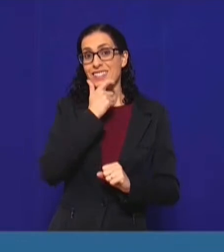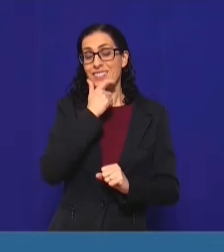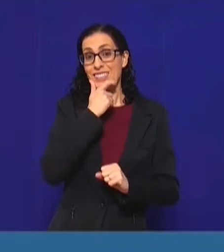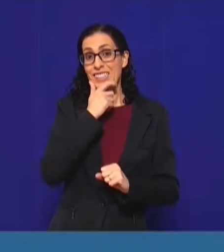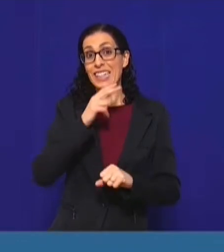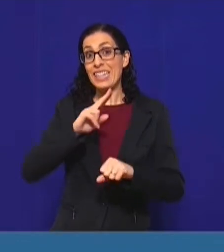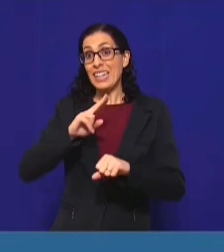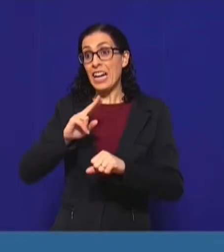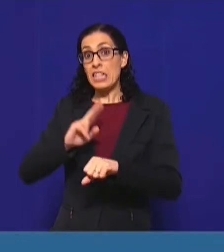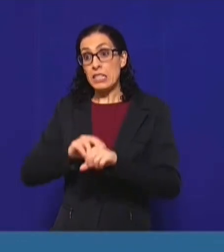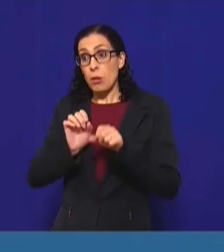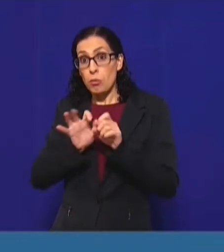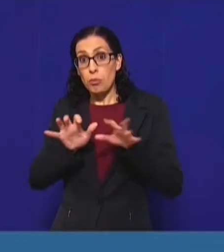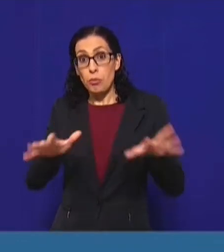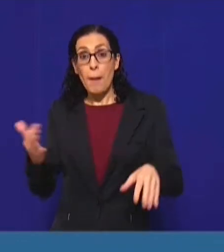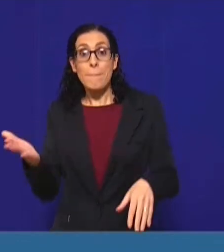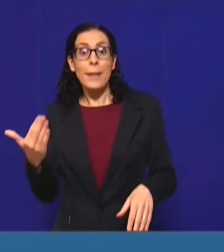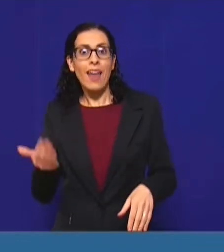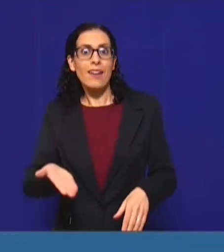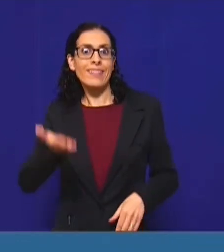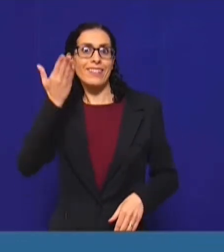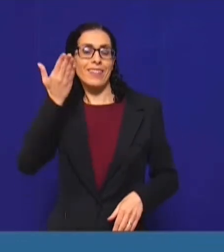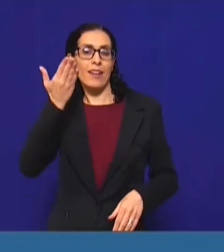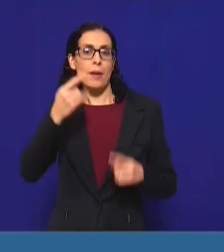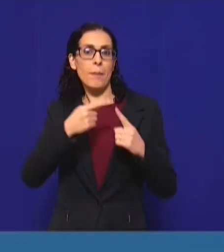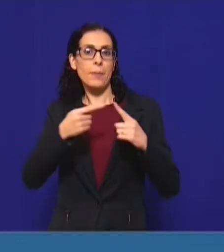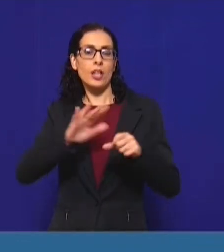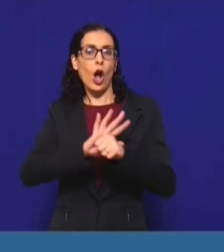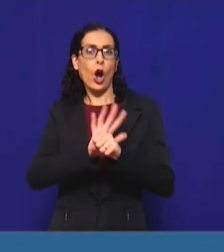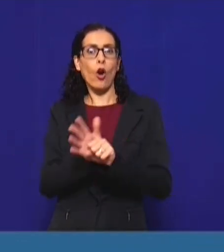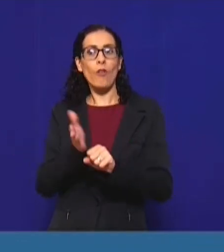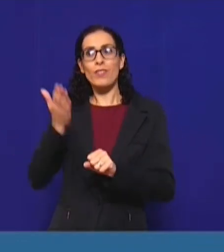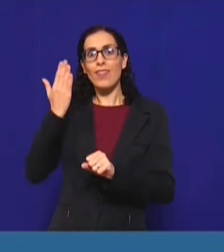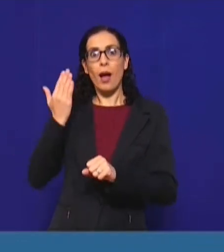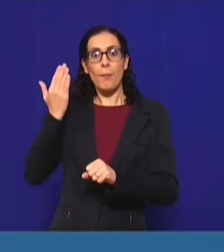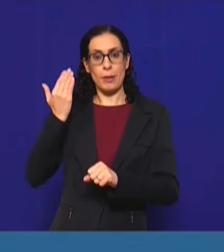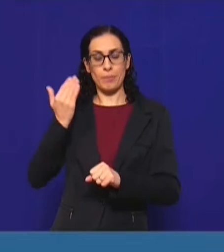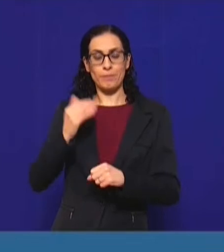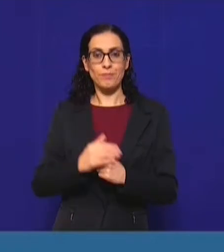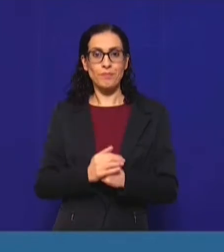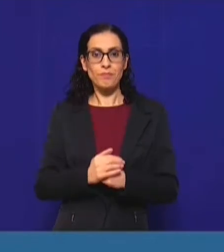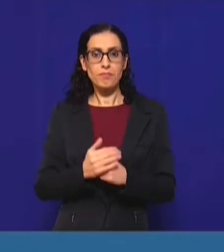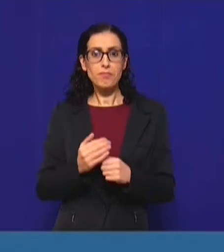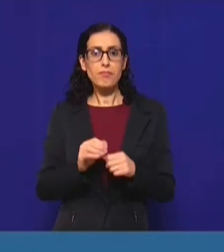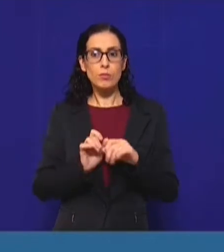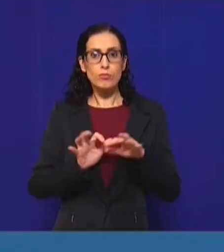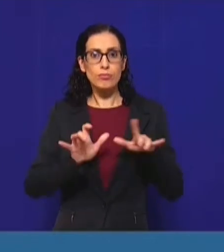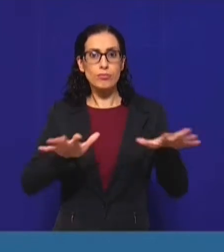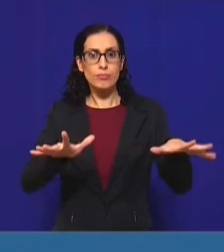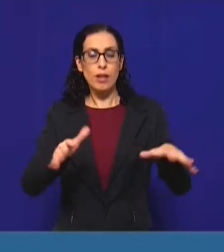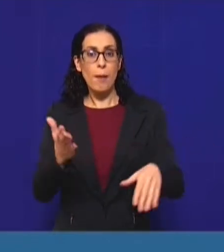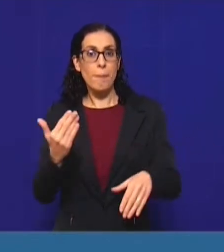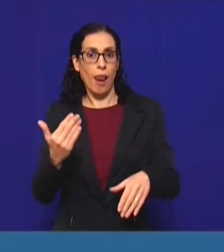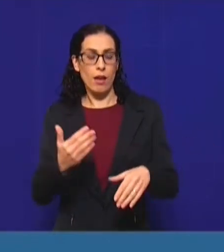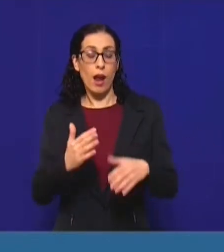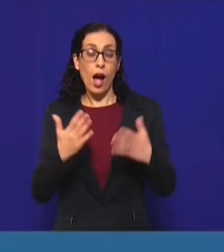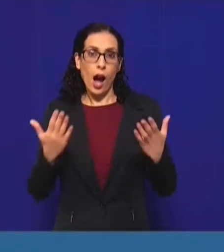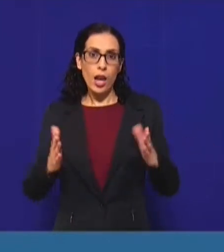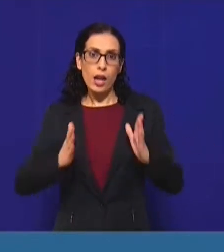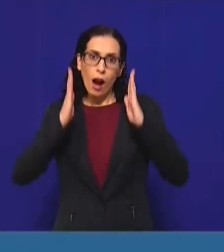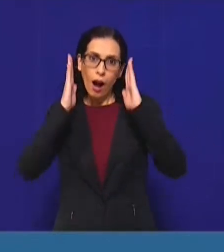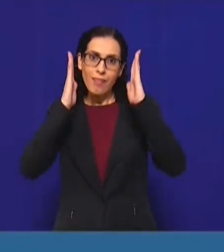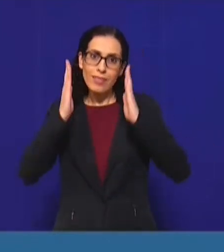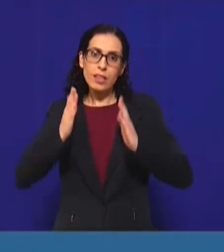għall-oħra iktar malajr minn il-COVID li konna nafu qabel. Allura importanti li aħna nsegwu l-miżuri